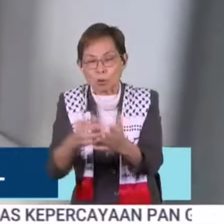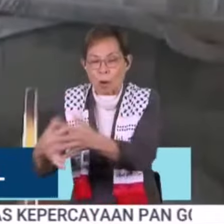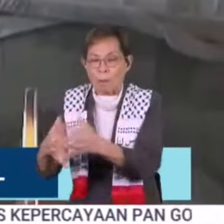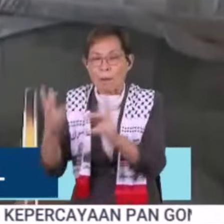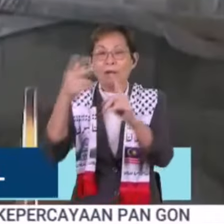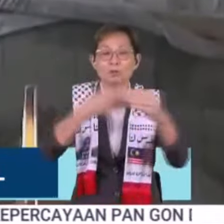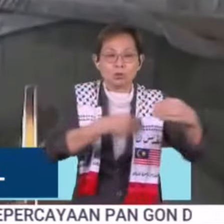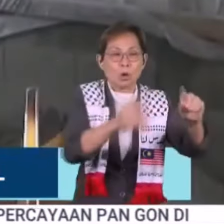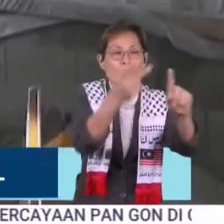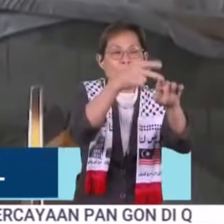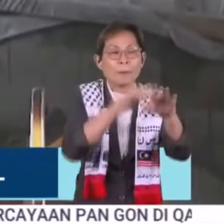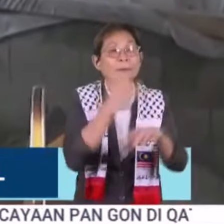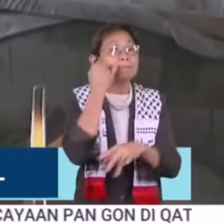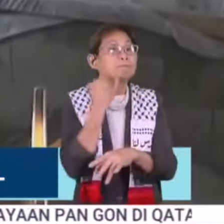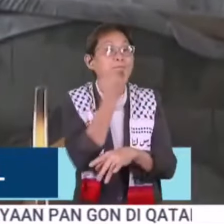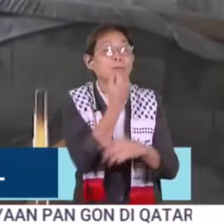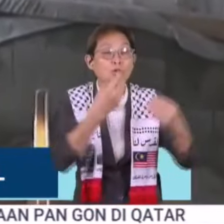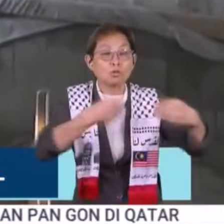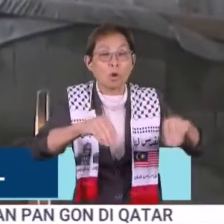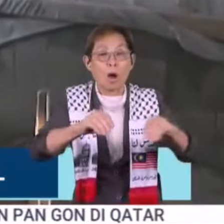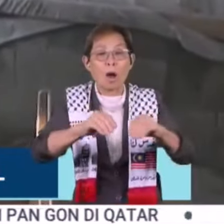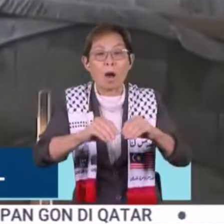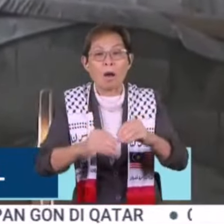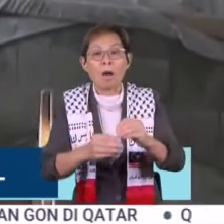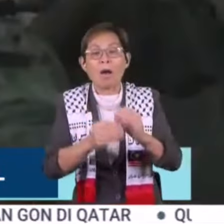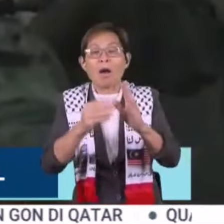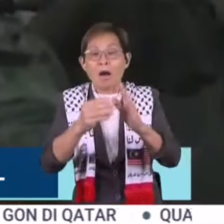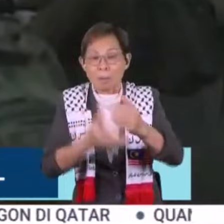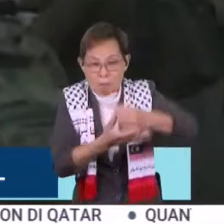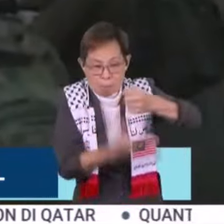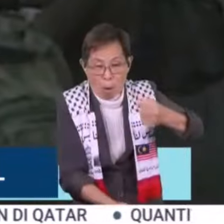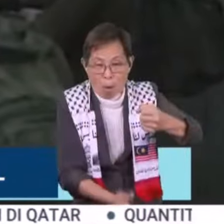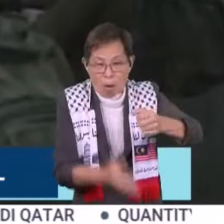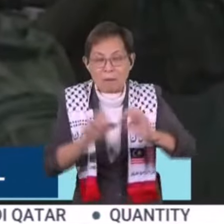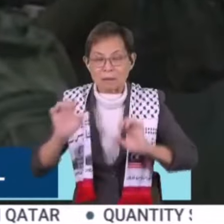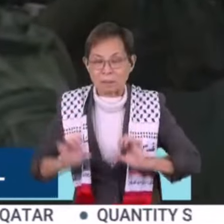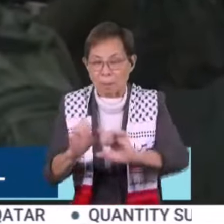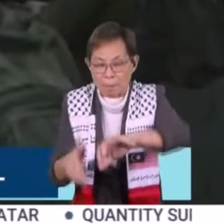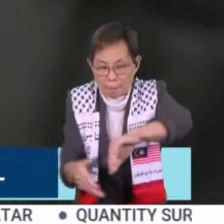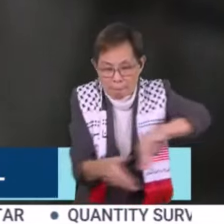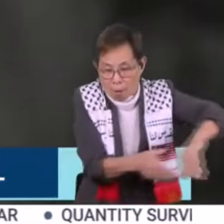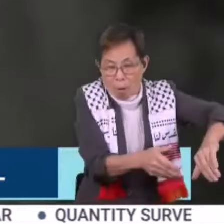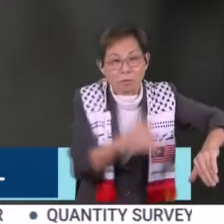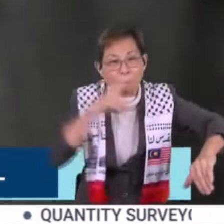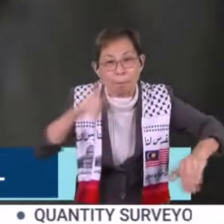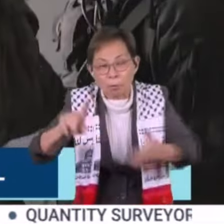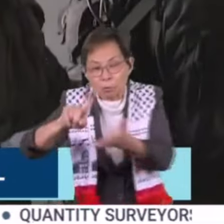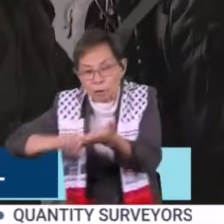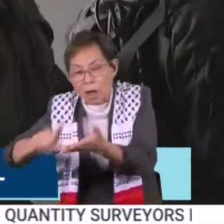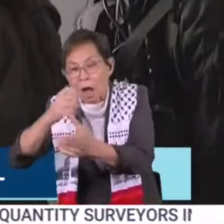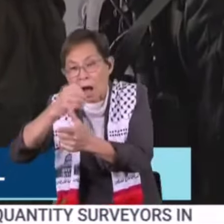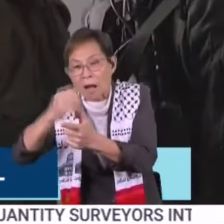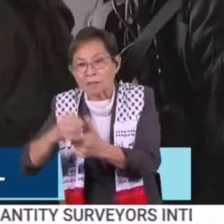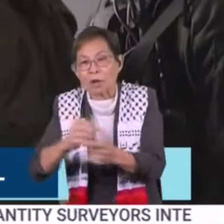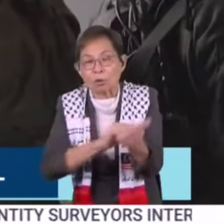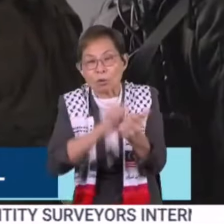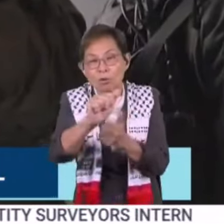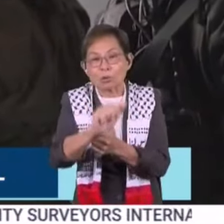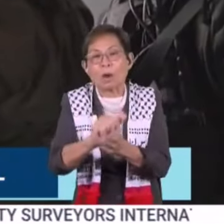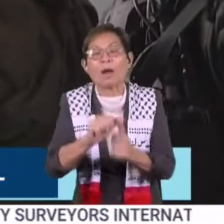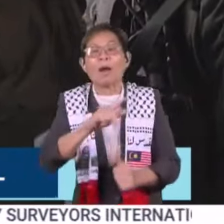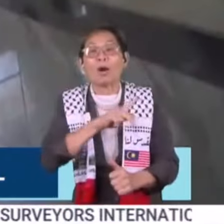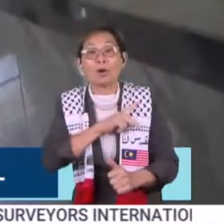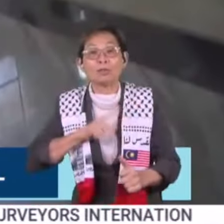kepada Israel. Jualan dilakukan di bawah peruntukan kecemasan yang mengetepikan semakan atau kelulusan Kongres seperti